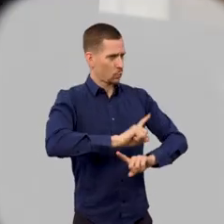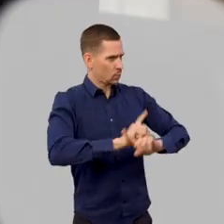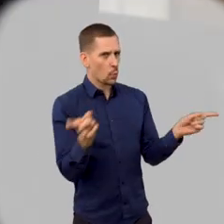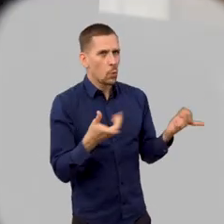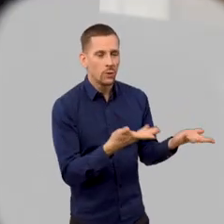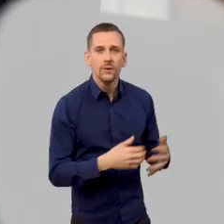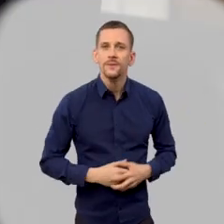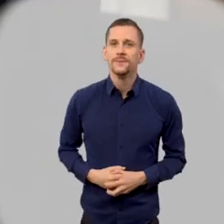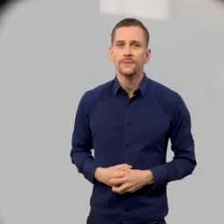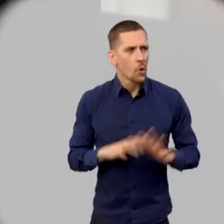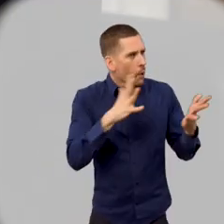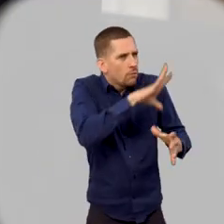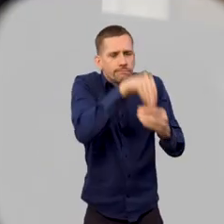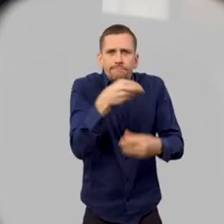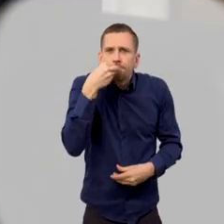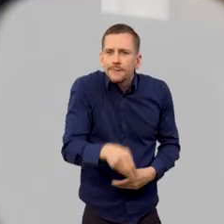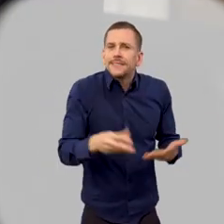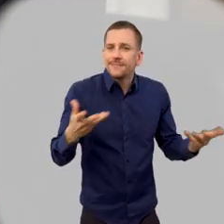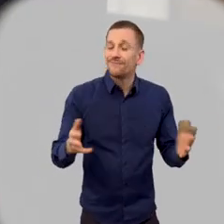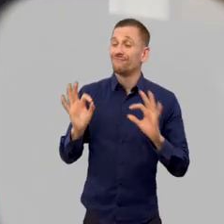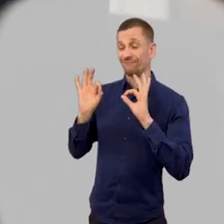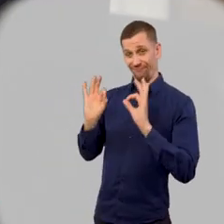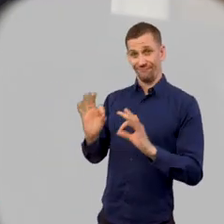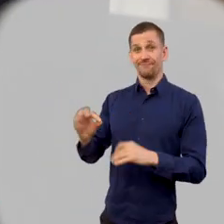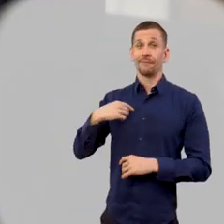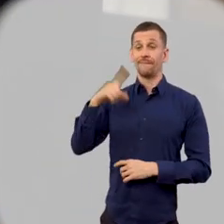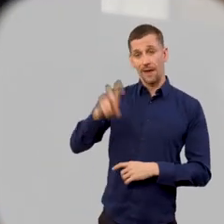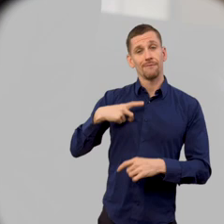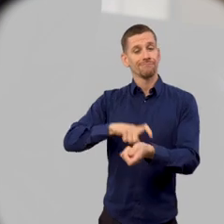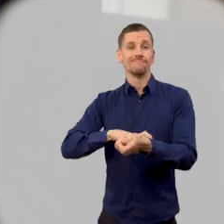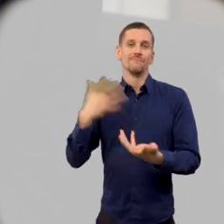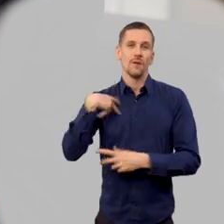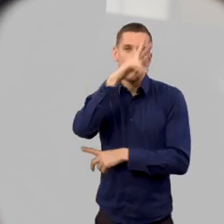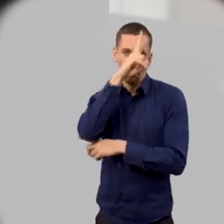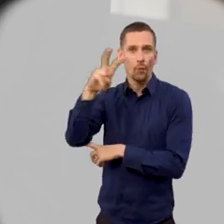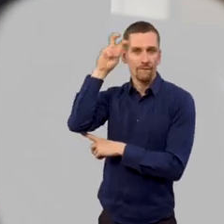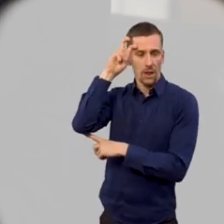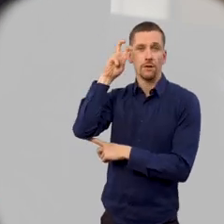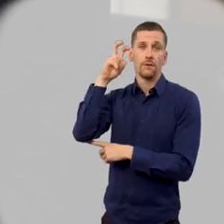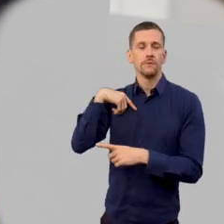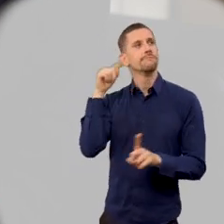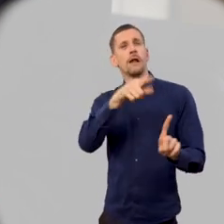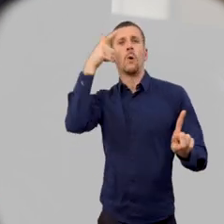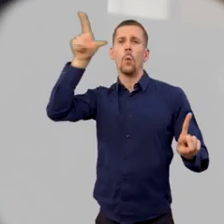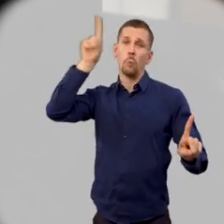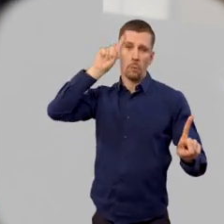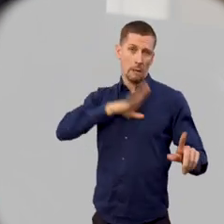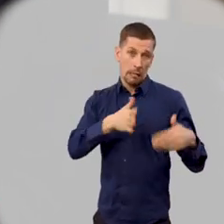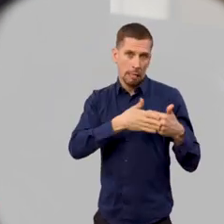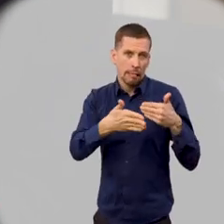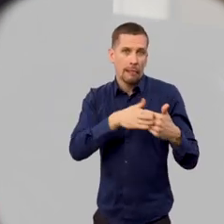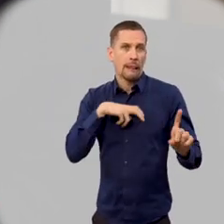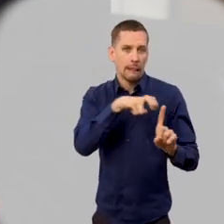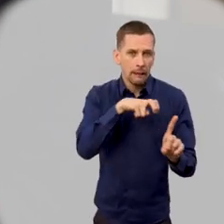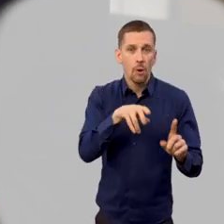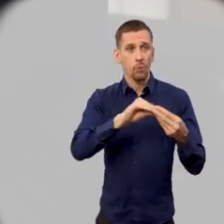à Lyon au départ. Qu'est-ce qui t'a poussé à venir à l'école 42? Alors, moi, je suis de Clermont-Ferrand à la base et je suis venue à Lyon parce que déjà, c'était pas